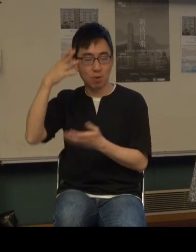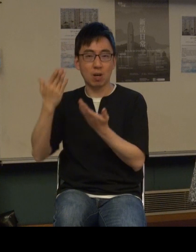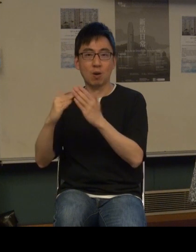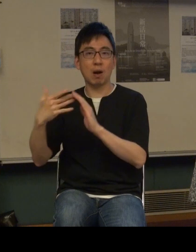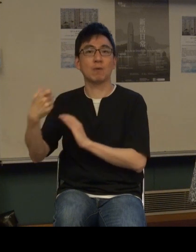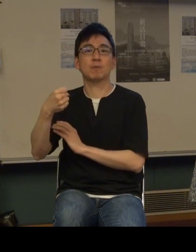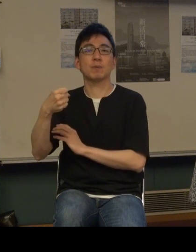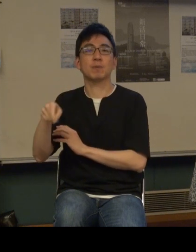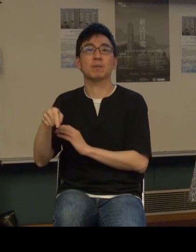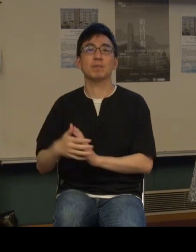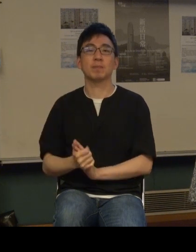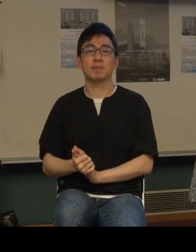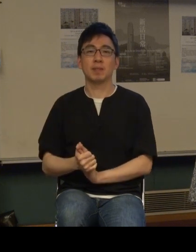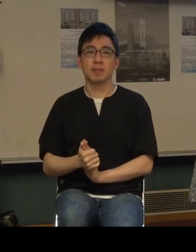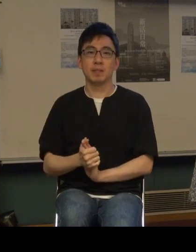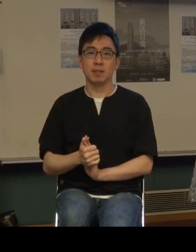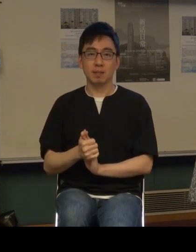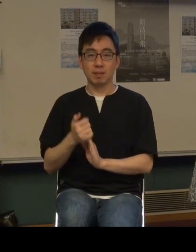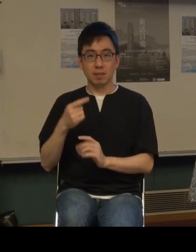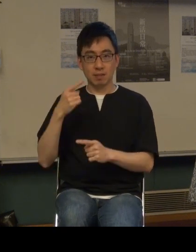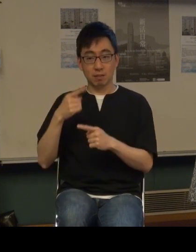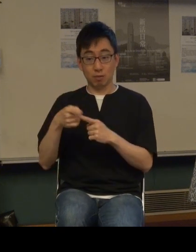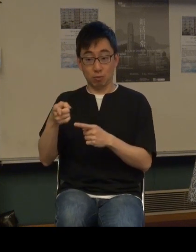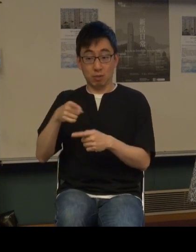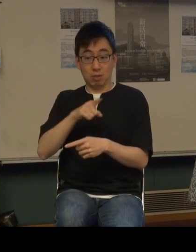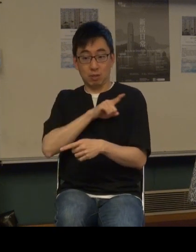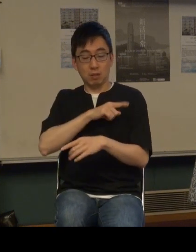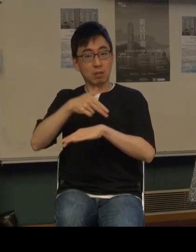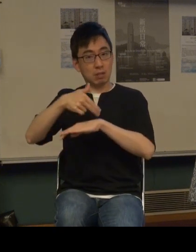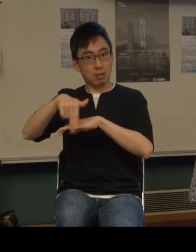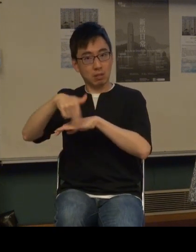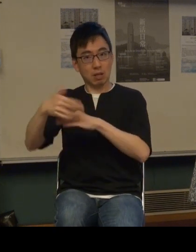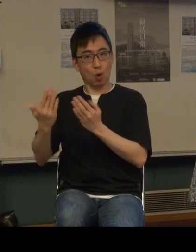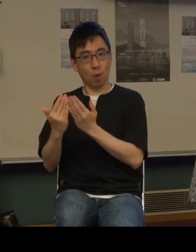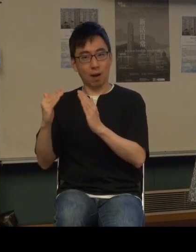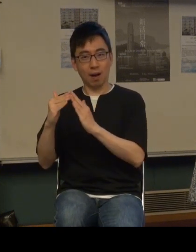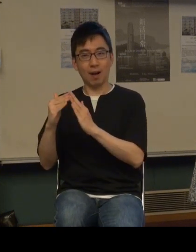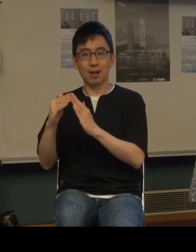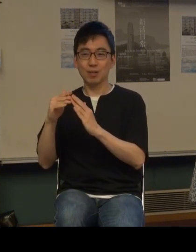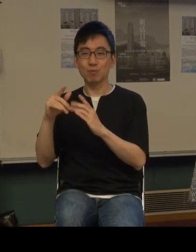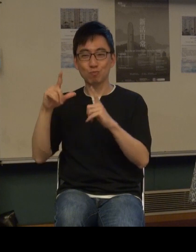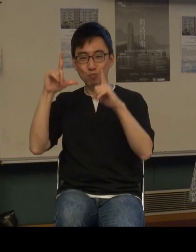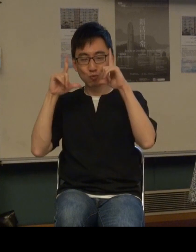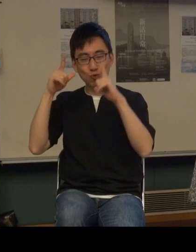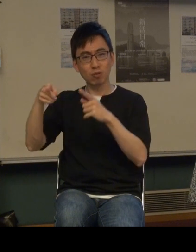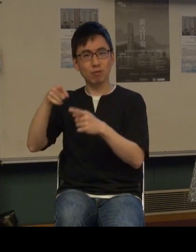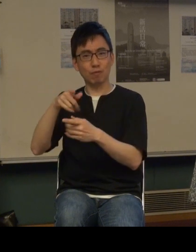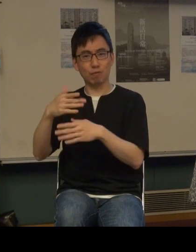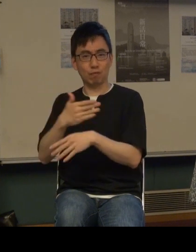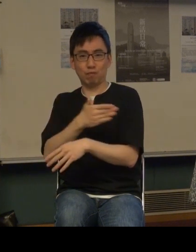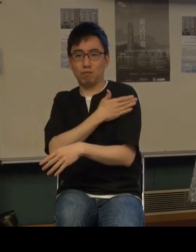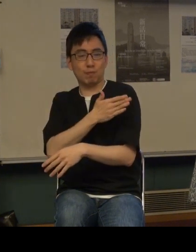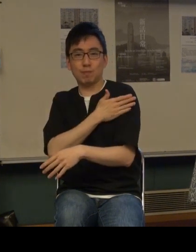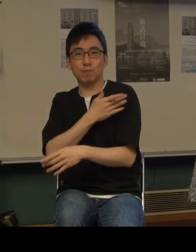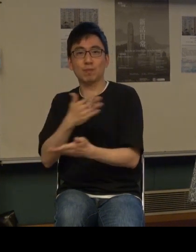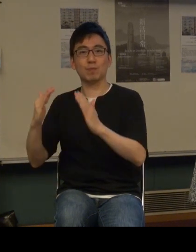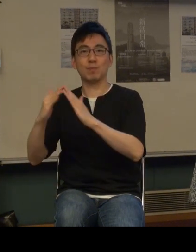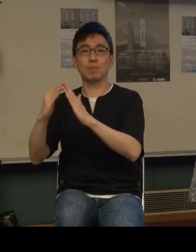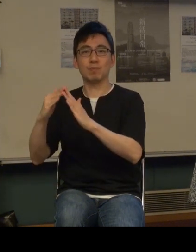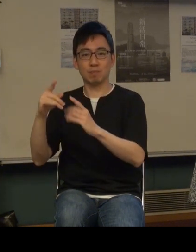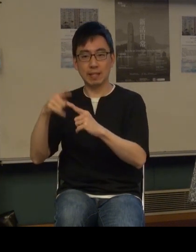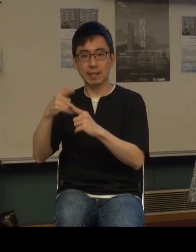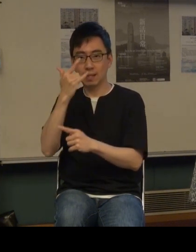校長嚟嘅，而他自己咧亦都設計埋咧呢個學院啊，呢個咁出名嘅設計學院嘅一個校舍嚇，喺